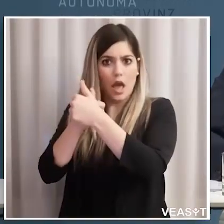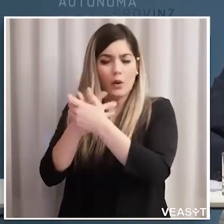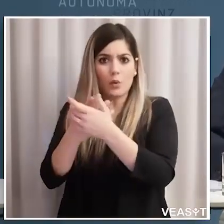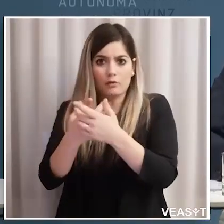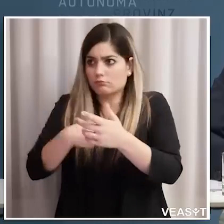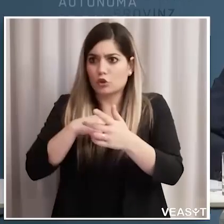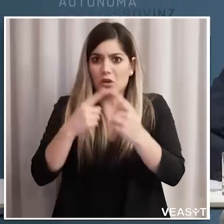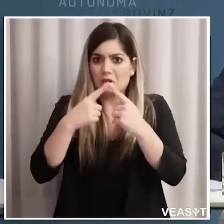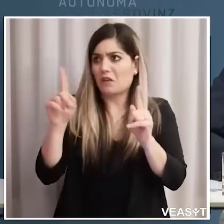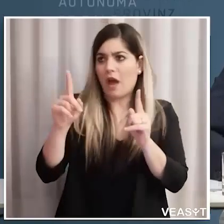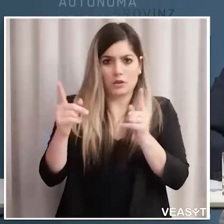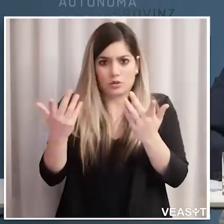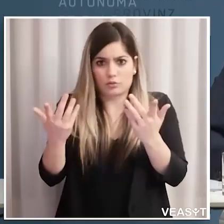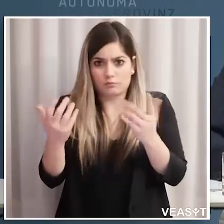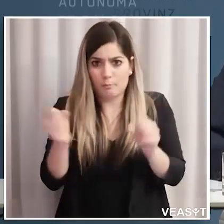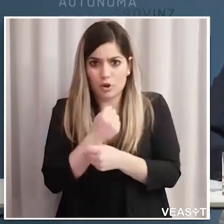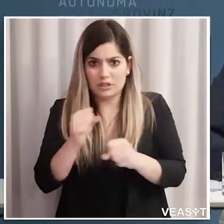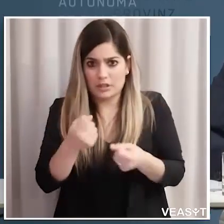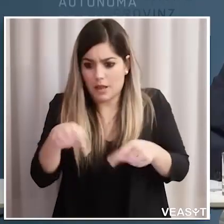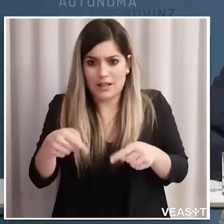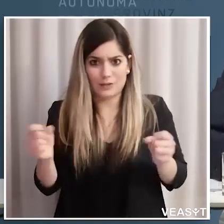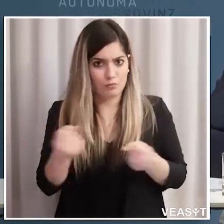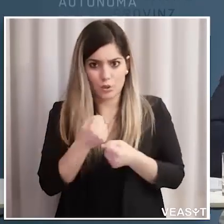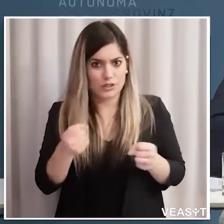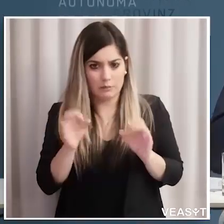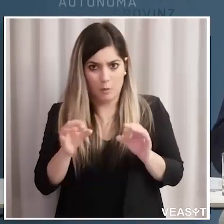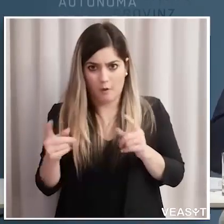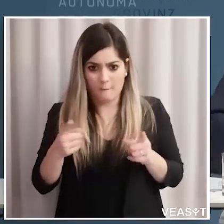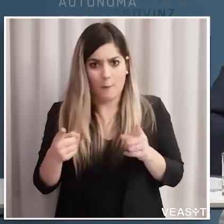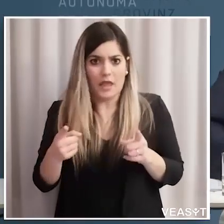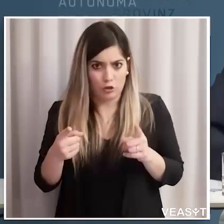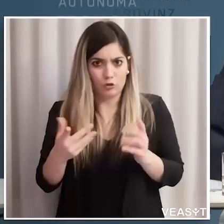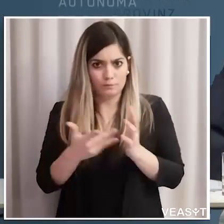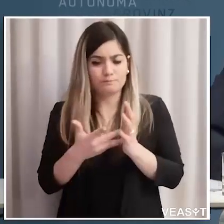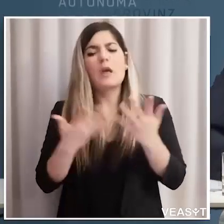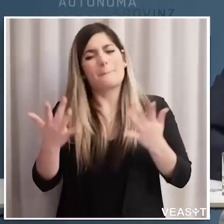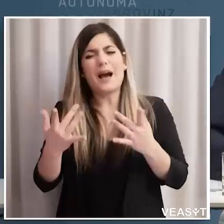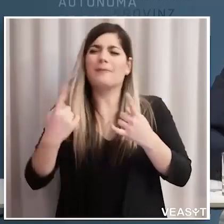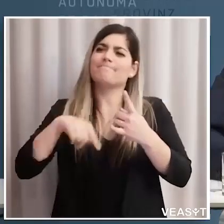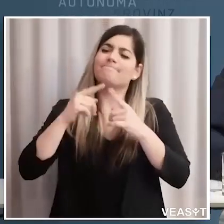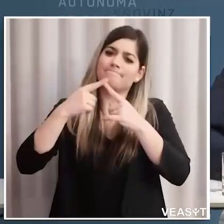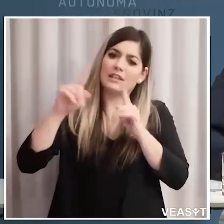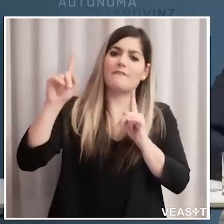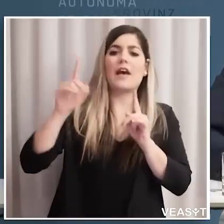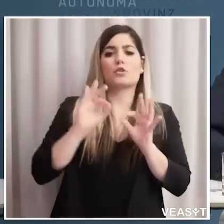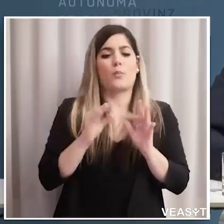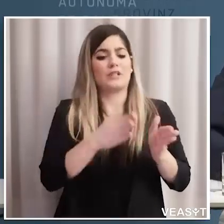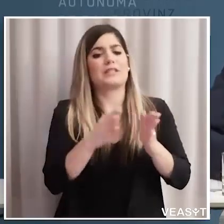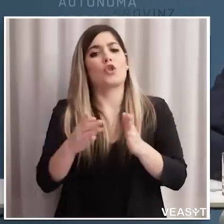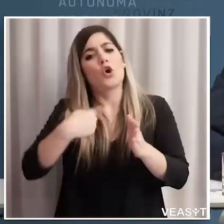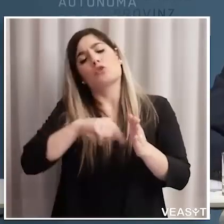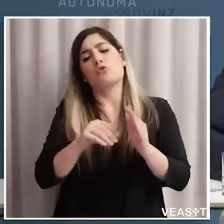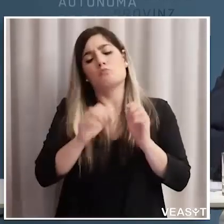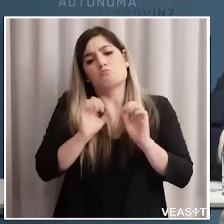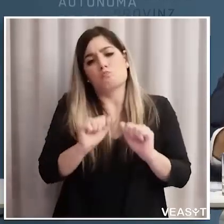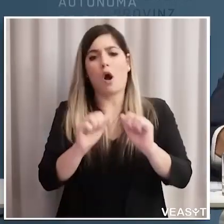regolare diversamente perché non ci sono ancora i presupposti, però lo facciamo anche diversificando nei settori dove noi crediamo che siamo